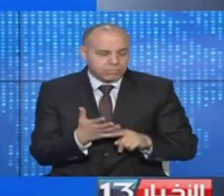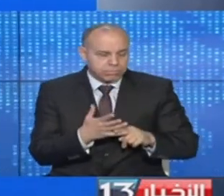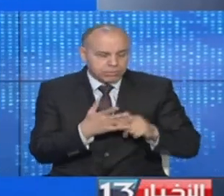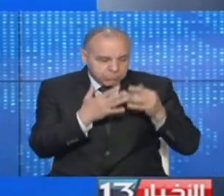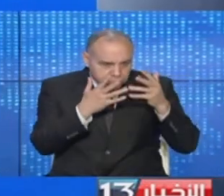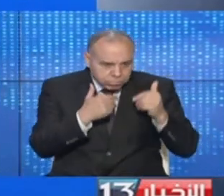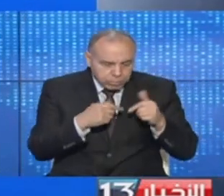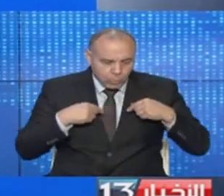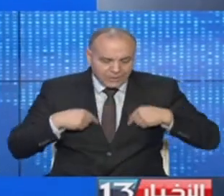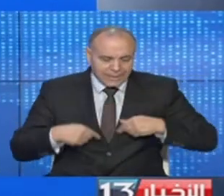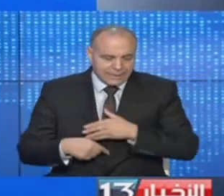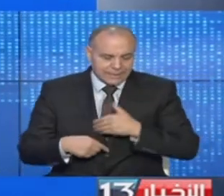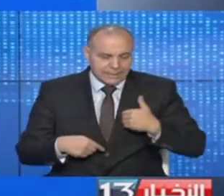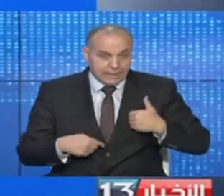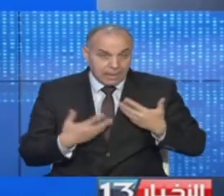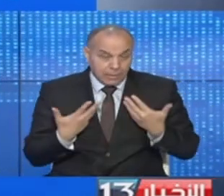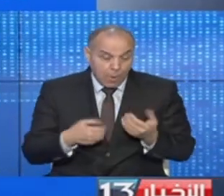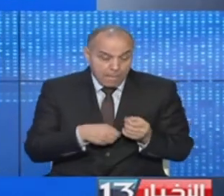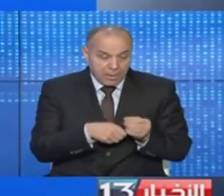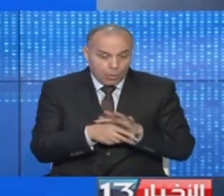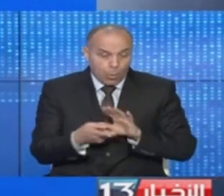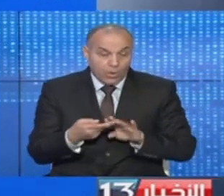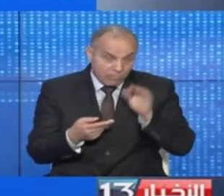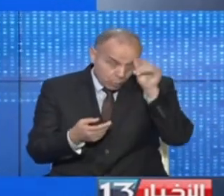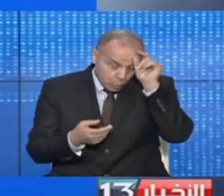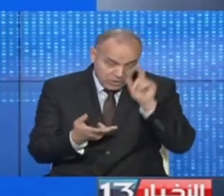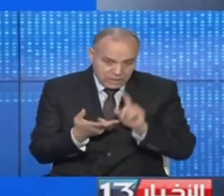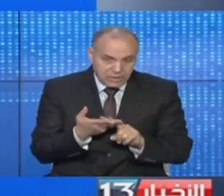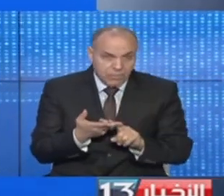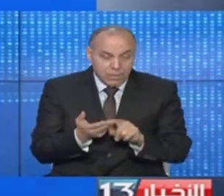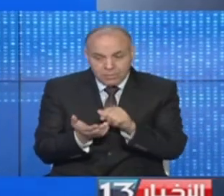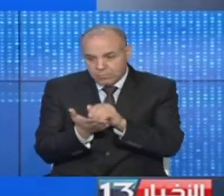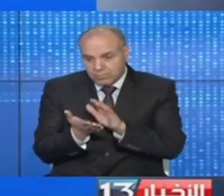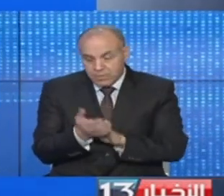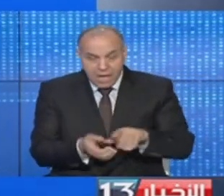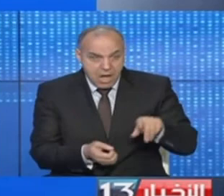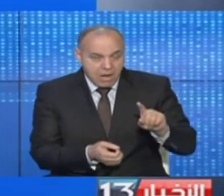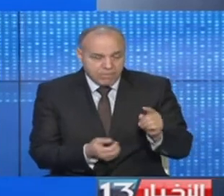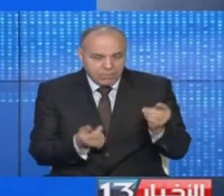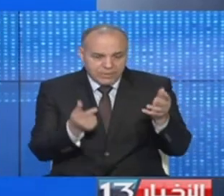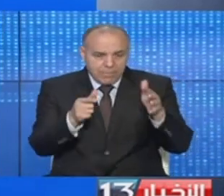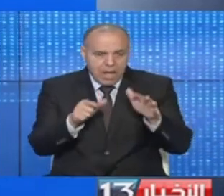تحيين لوزارة الصحة للوضع الوبائي في البلاد تم تسجيل